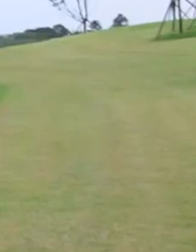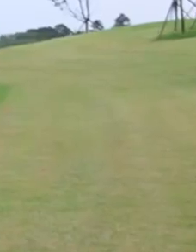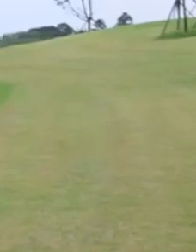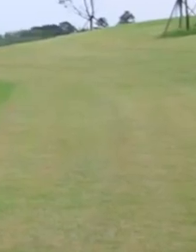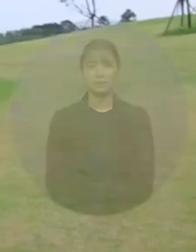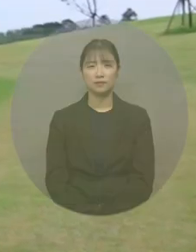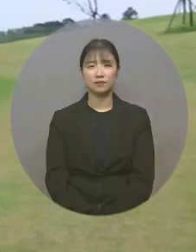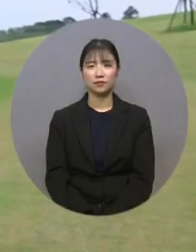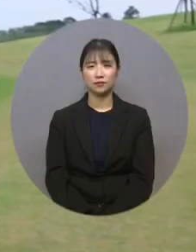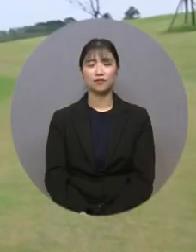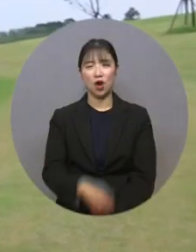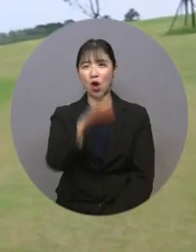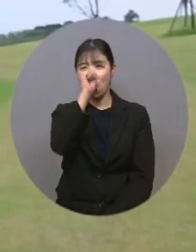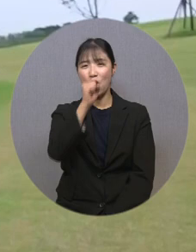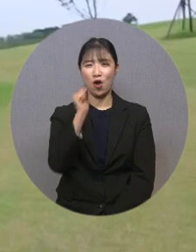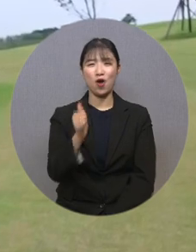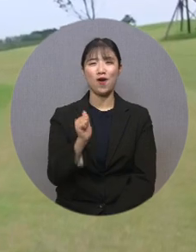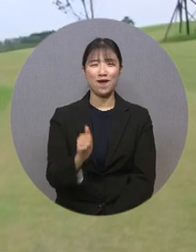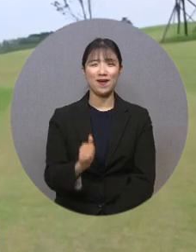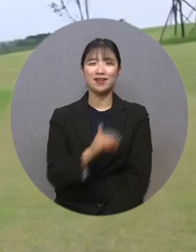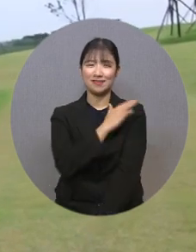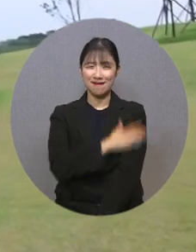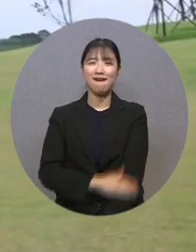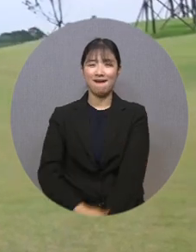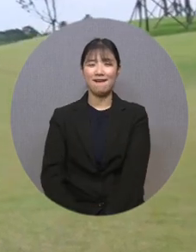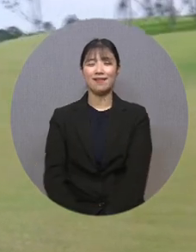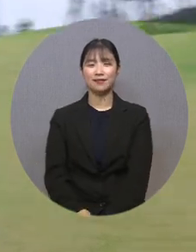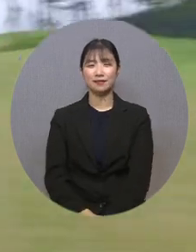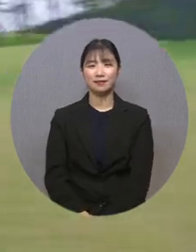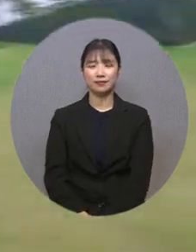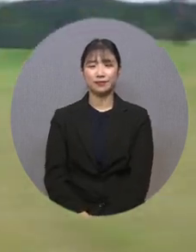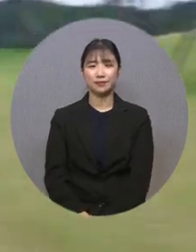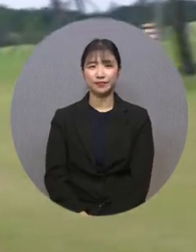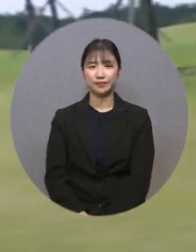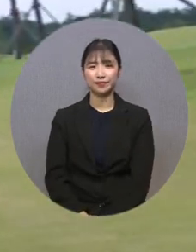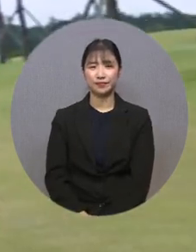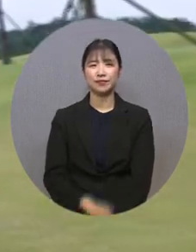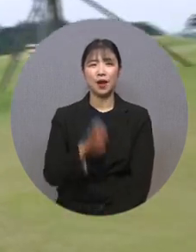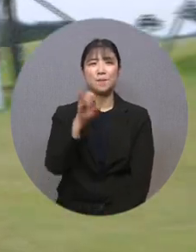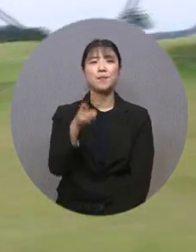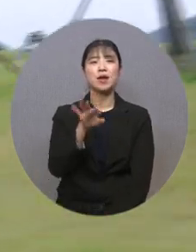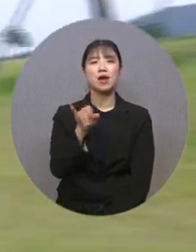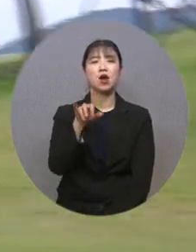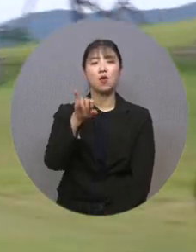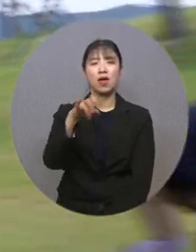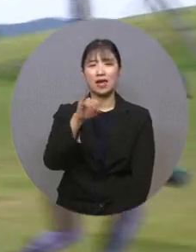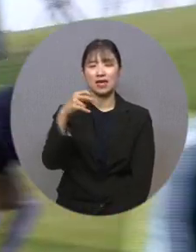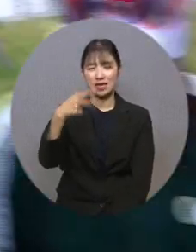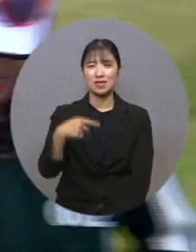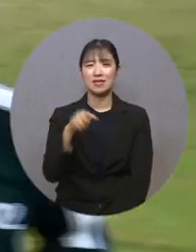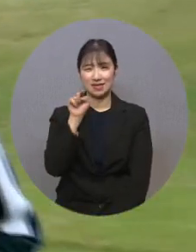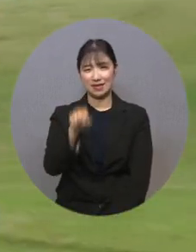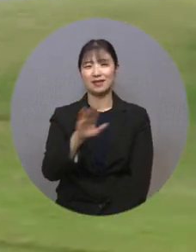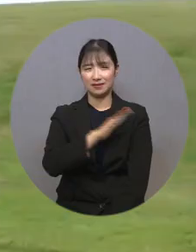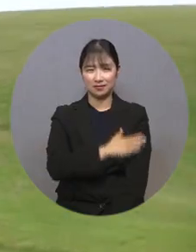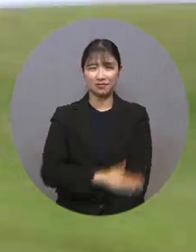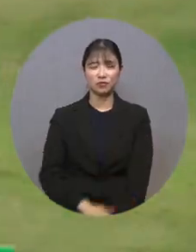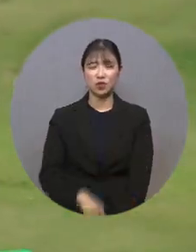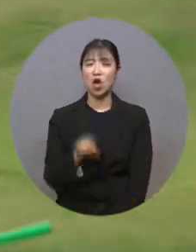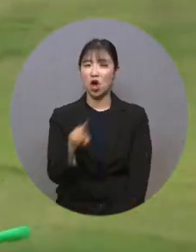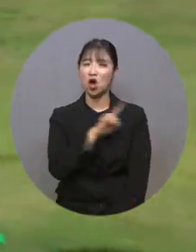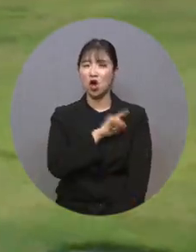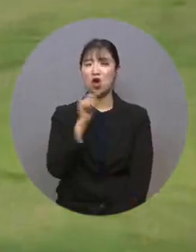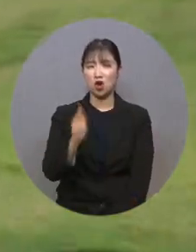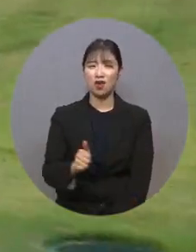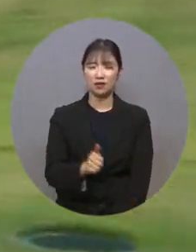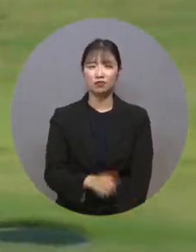좋아, 좋아. 괜찮게 나이스, 나이스. 친 것 같아. 좋아, 좋아. 세월에 잘 갔어. 응. 최선. 최선이지. 당연하지.